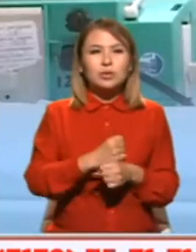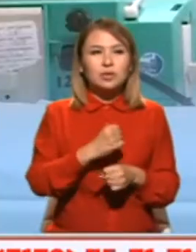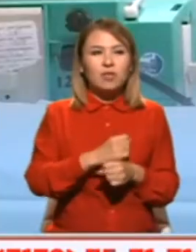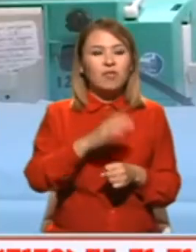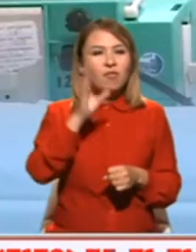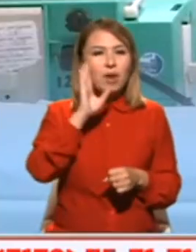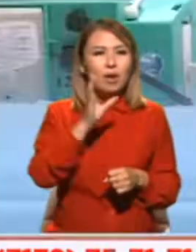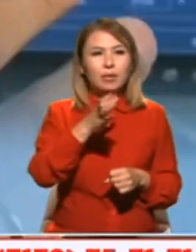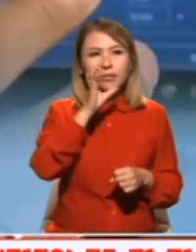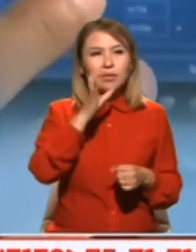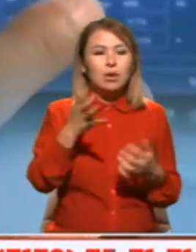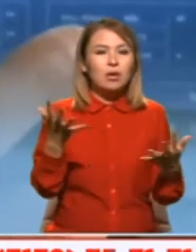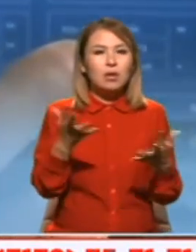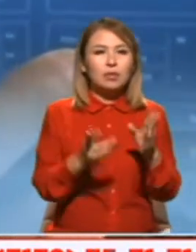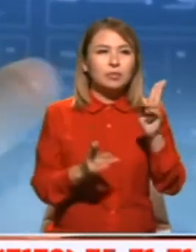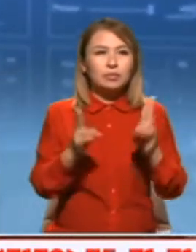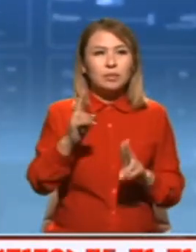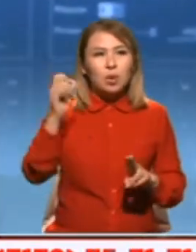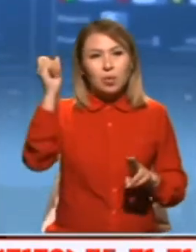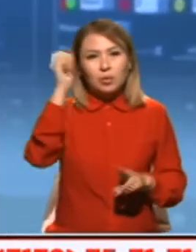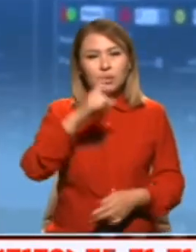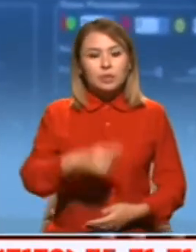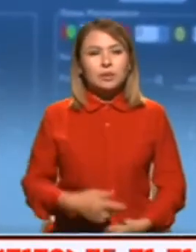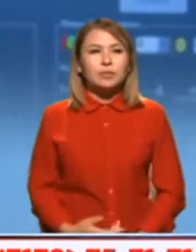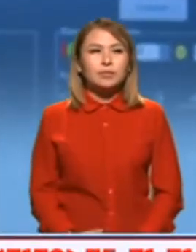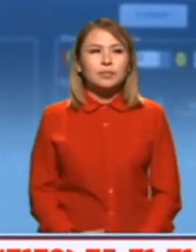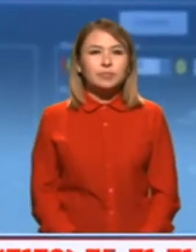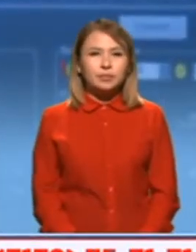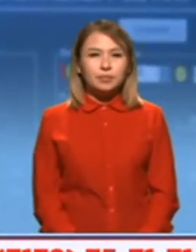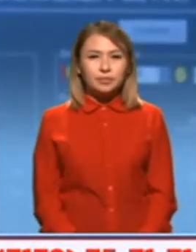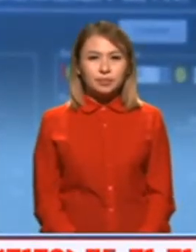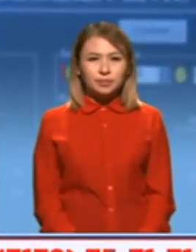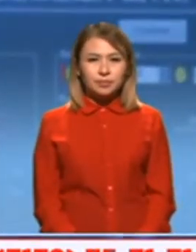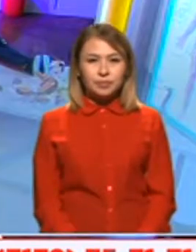су ішудің маңызы қандай? Студиядағы теледәрігерлеріміз айтады.